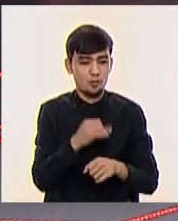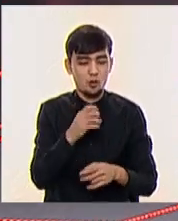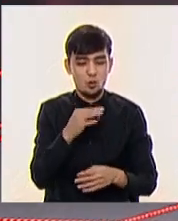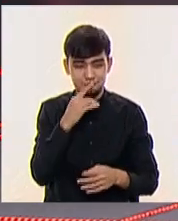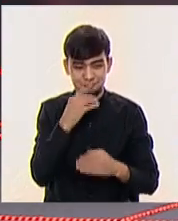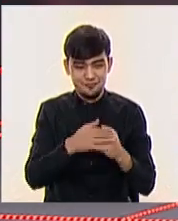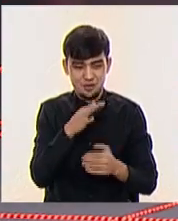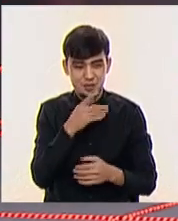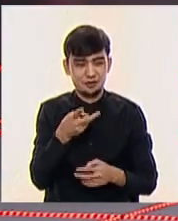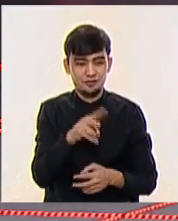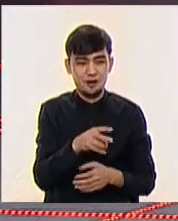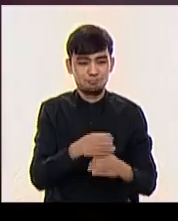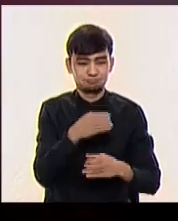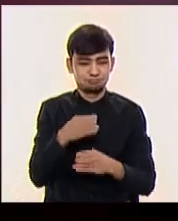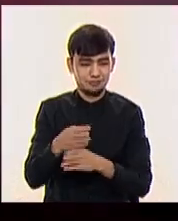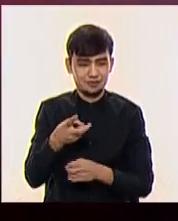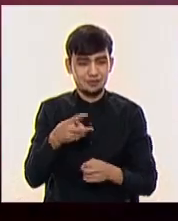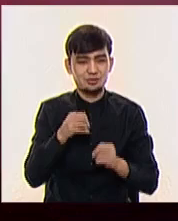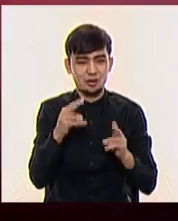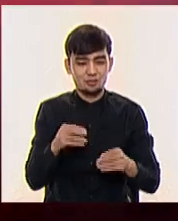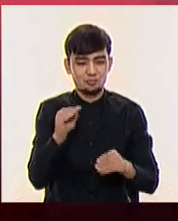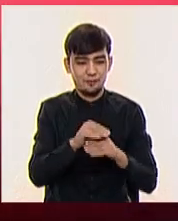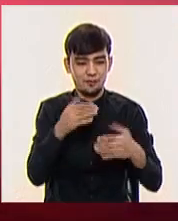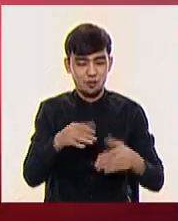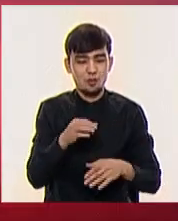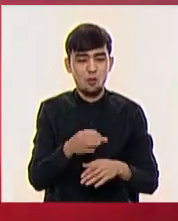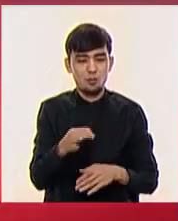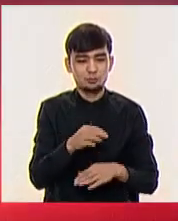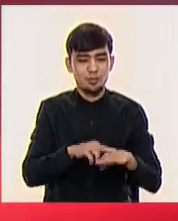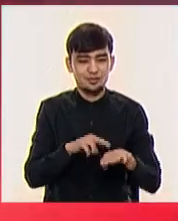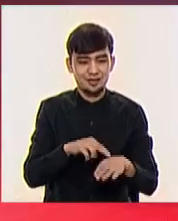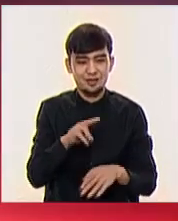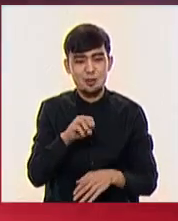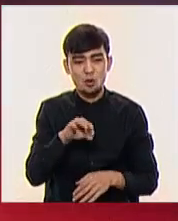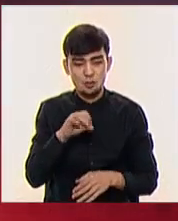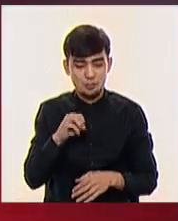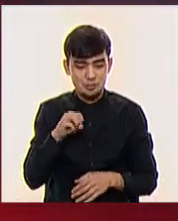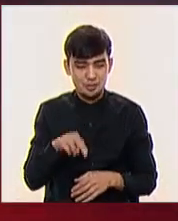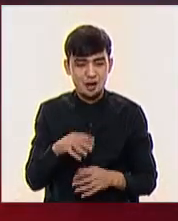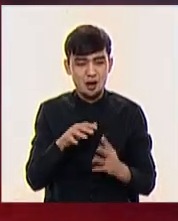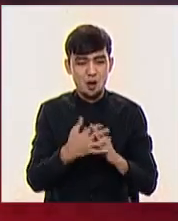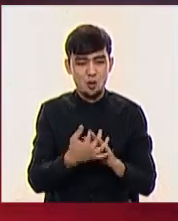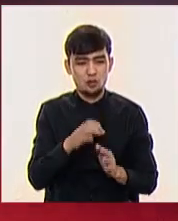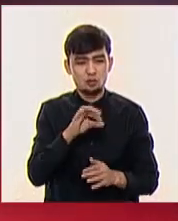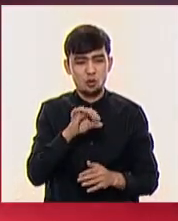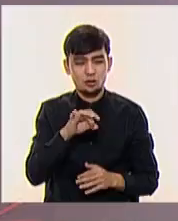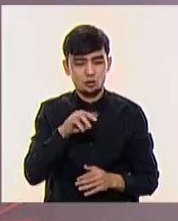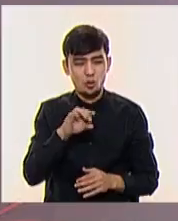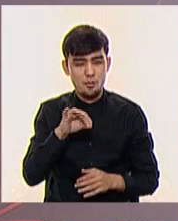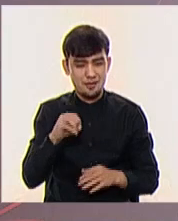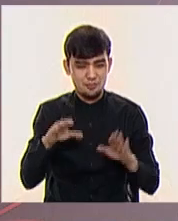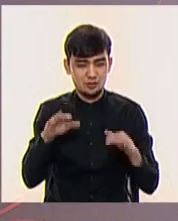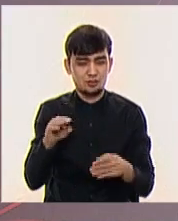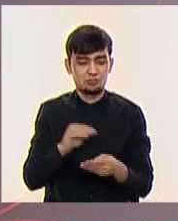қайтадан екі блокбекет қойылыпты. Ал облыстық полиция департаменті Сортөбе ауылына қосымша тәртіп сақшыларын жіберген екен.